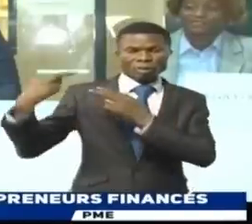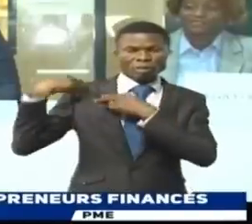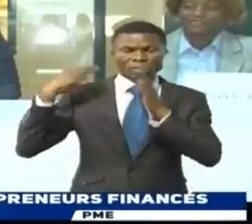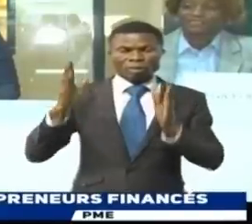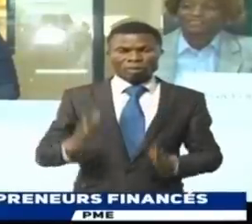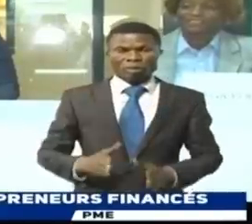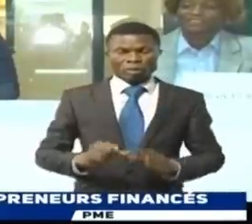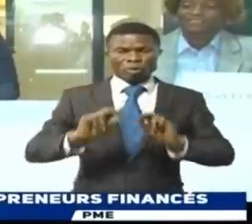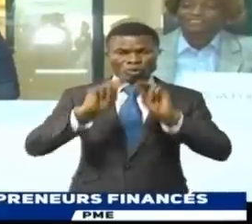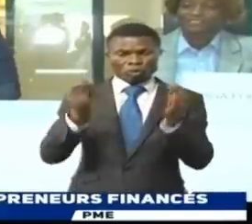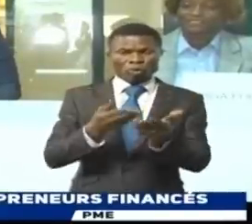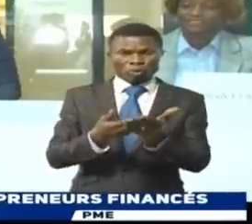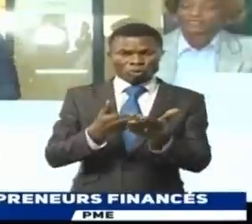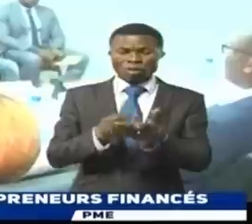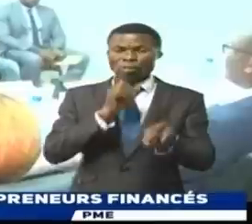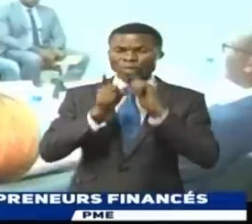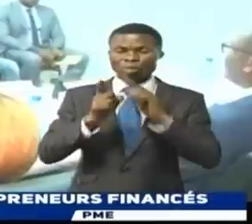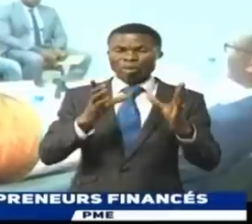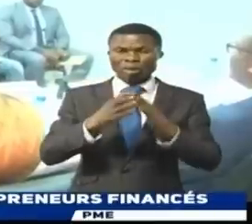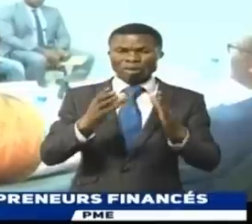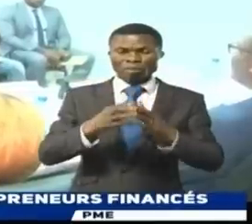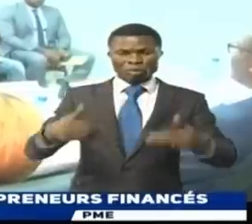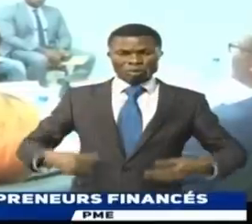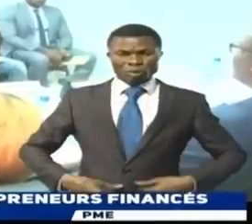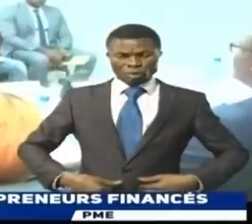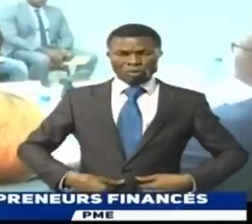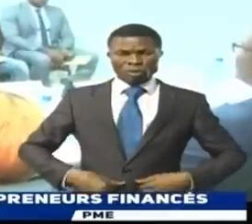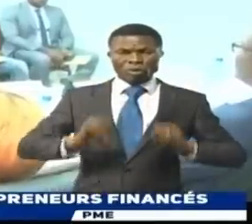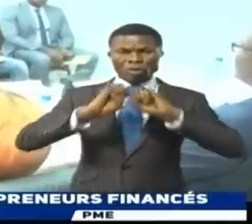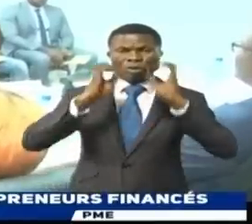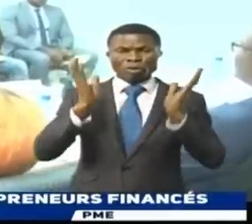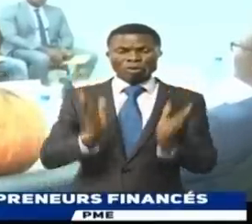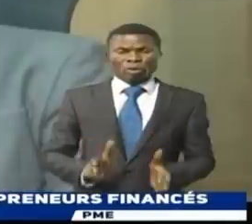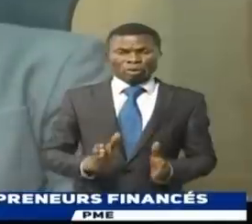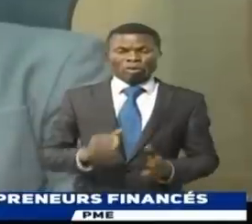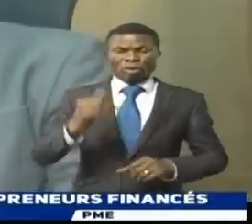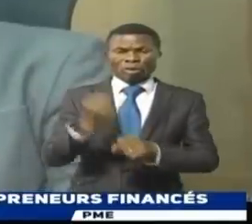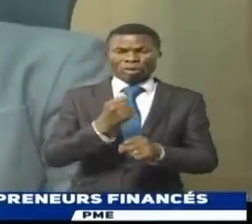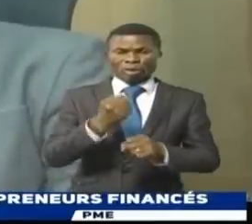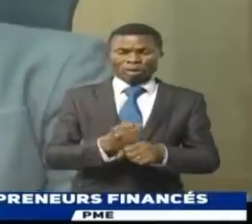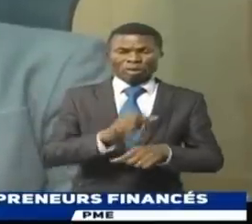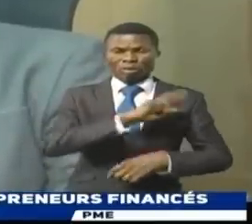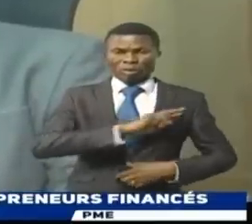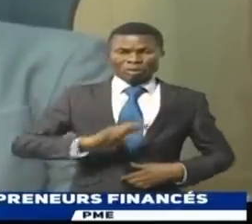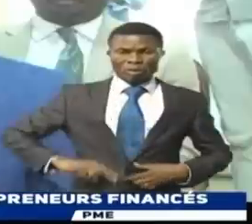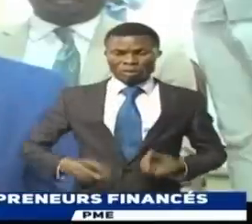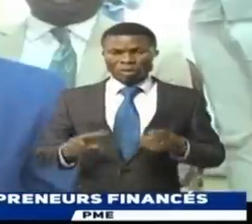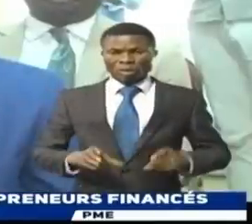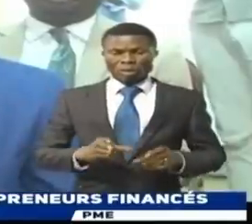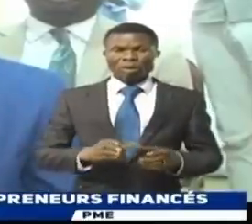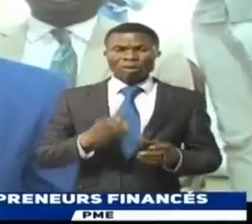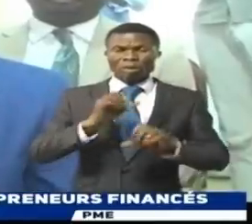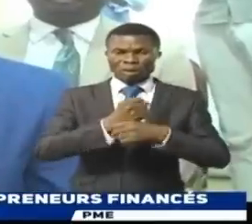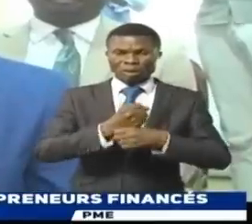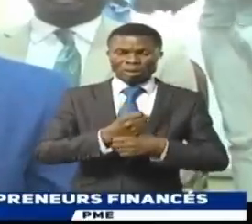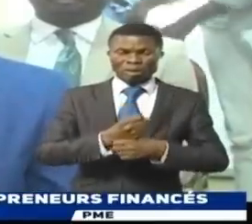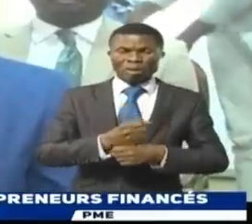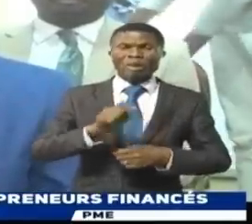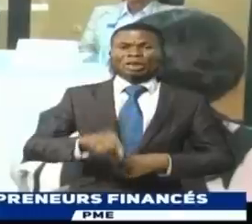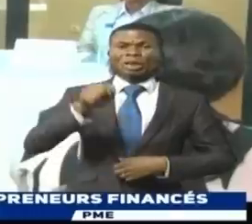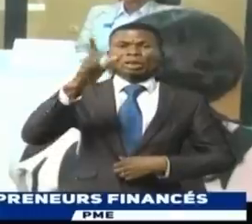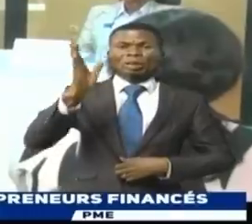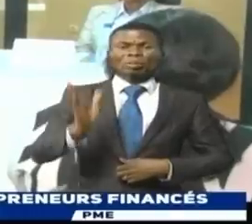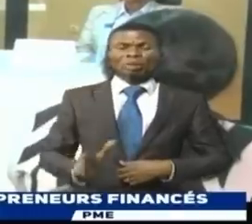responsables du FOGEC ont échangé avec ces jeunes entrepreneurs sur leur mission à RDC, celle de créer de jeunes milliardaires